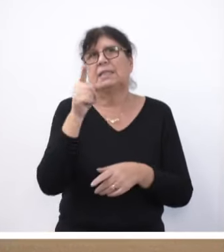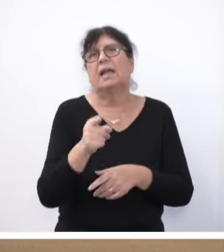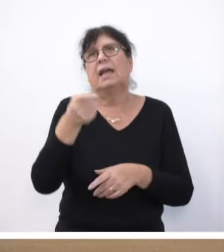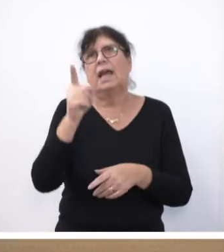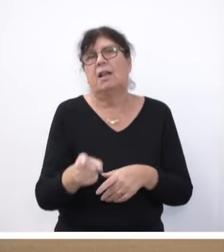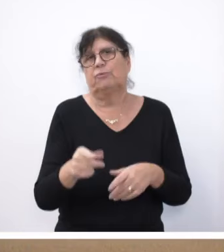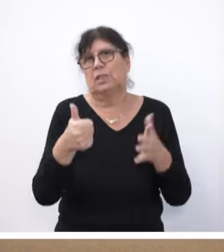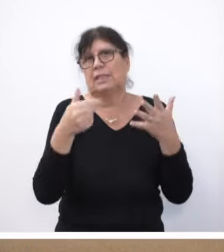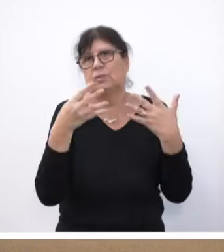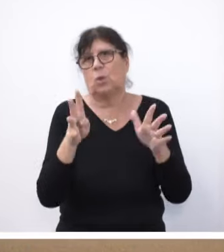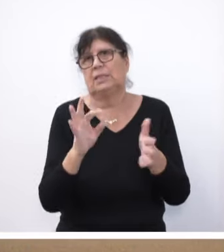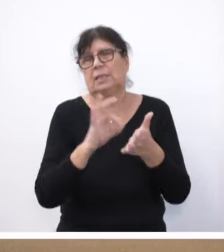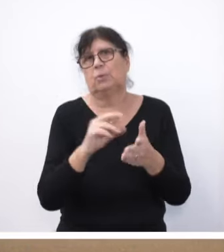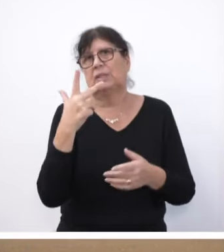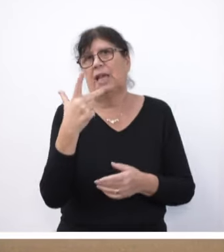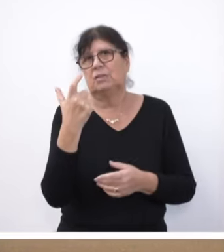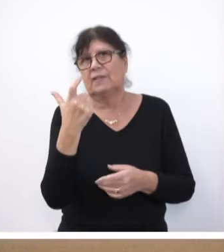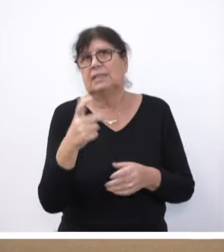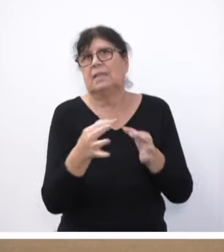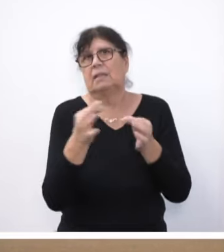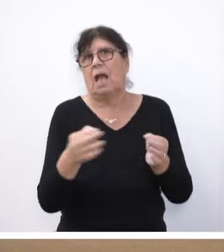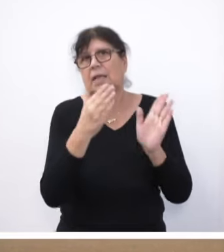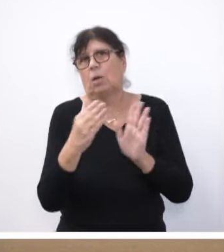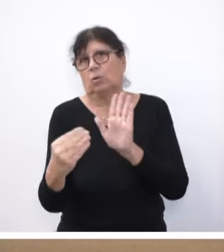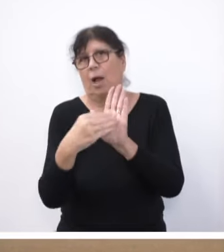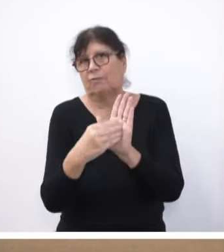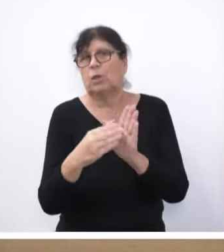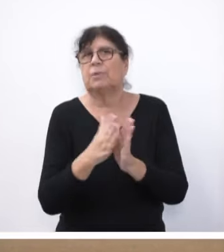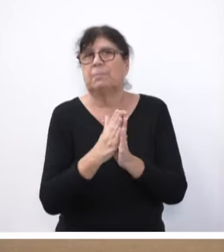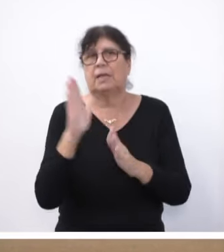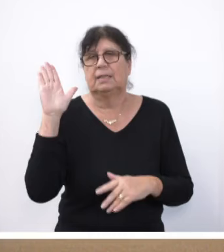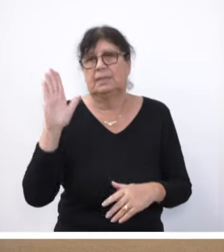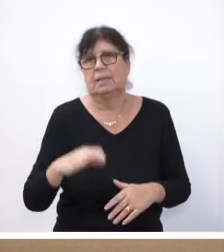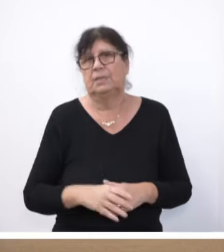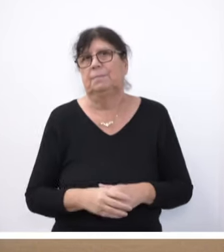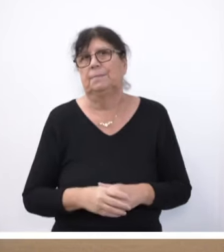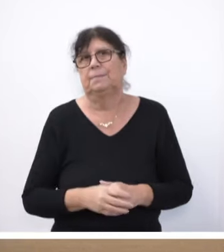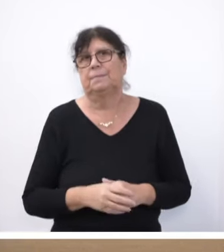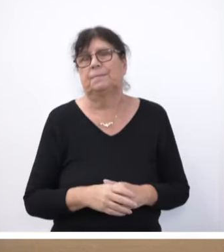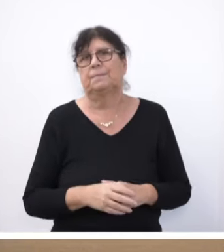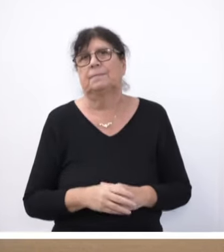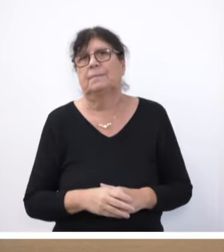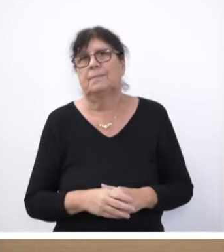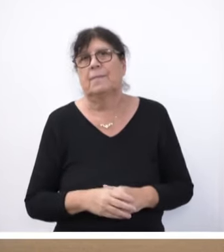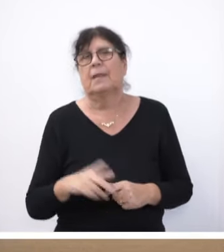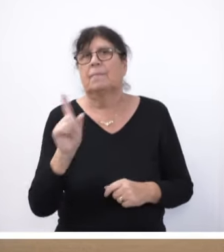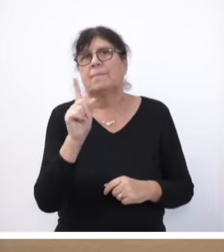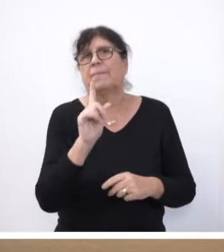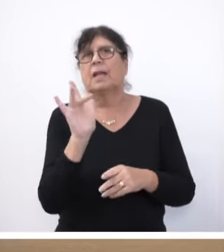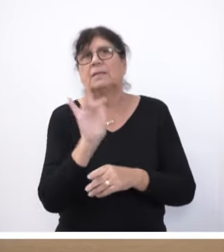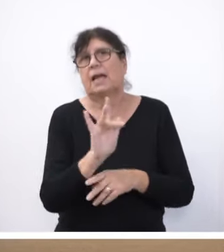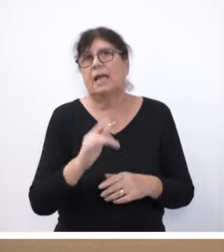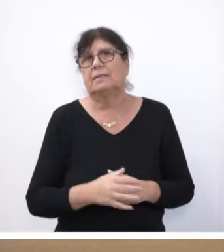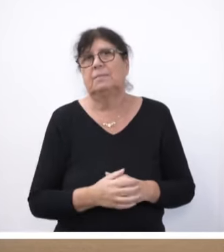17/1196 als Punkt 23 in die Tagesordnung aufgenommen wird, den bitte ich, eine Hand zu erheben. Wer ist